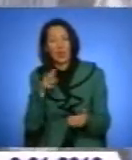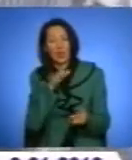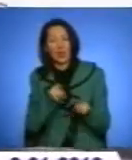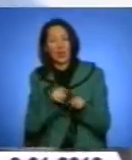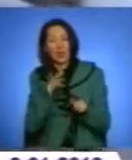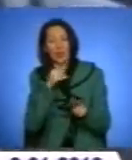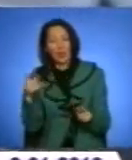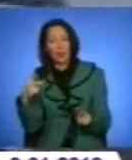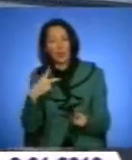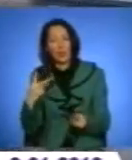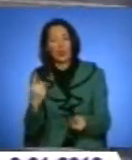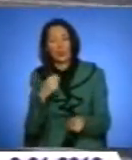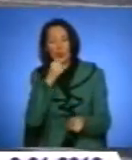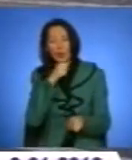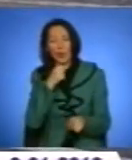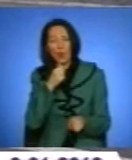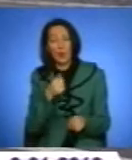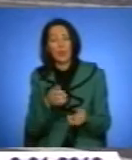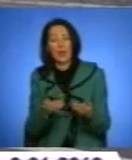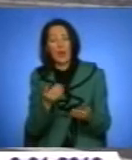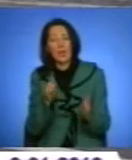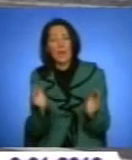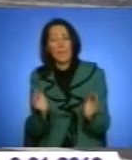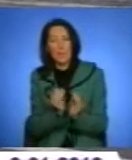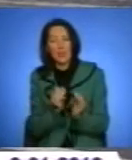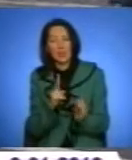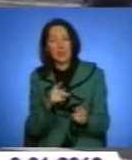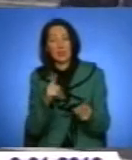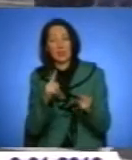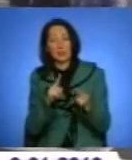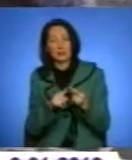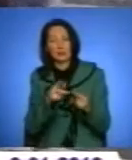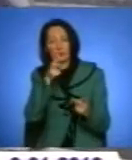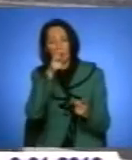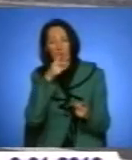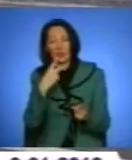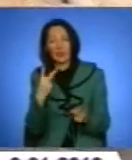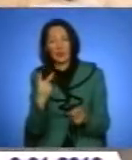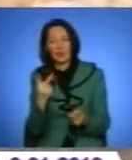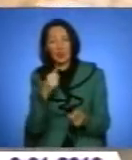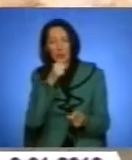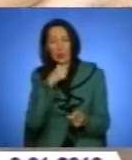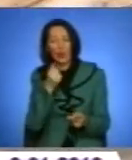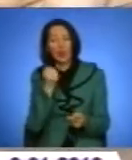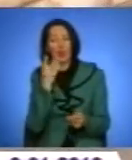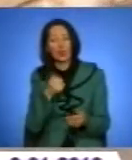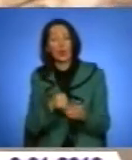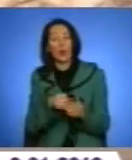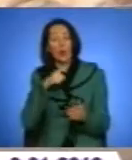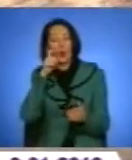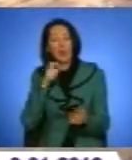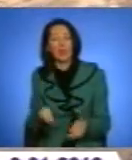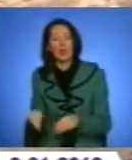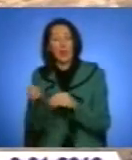період 2011 року. Проте значно менше, ніж за другий квартал 2012 року, коли до України